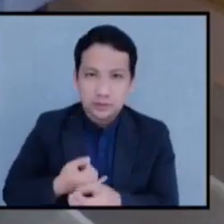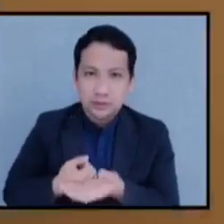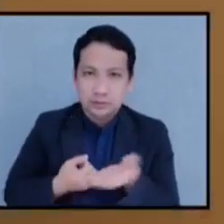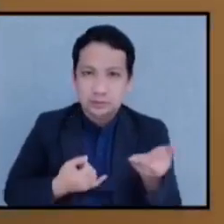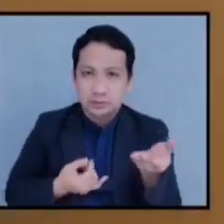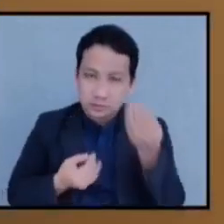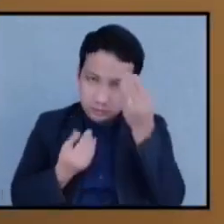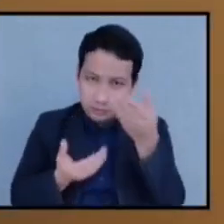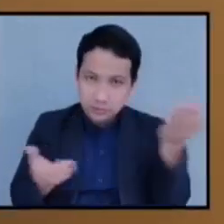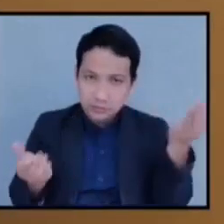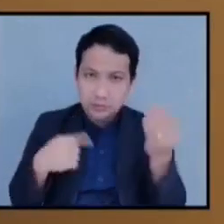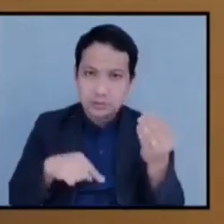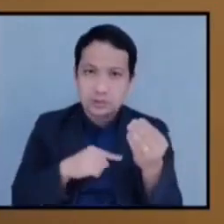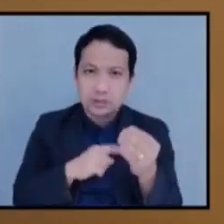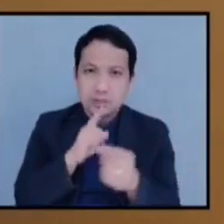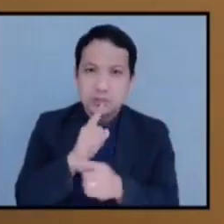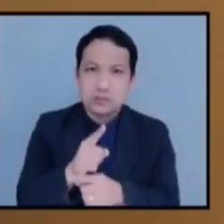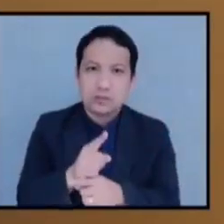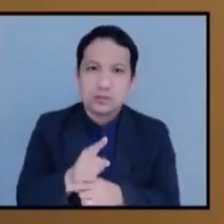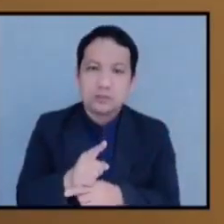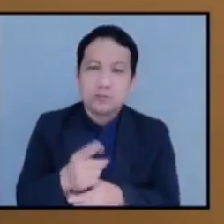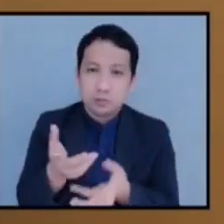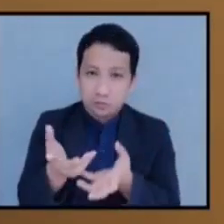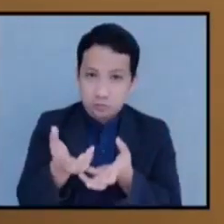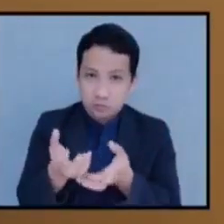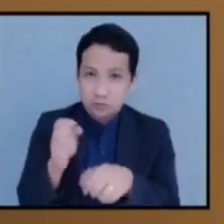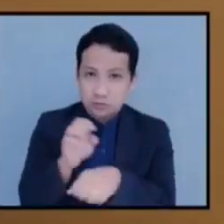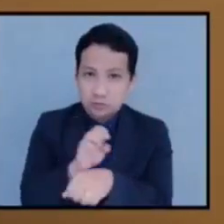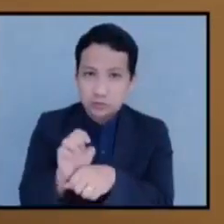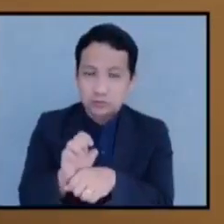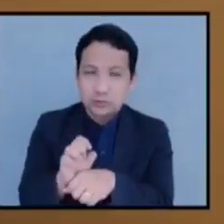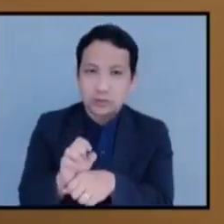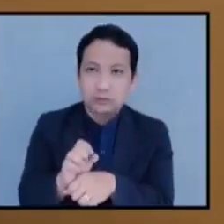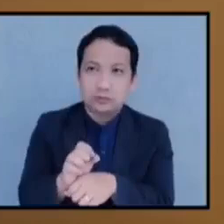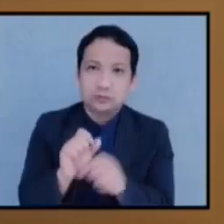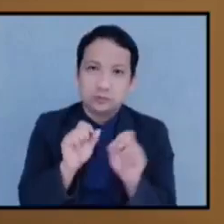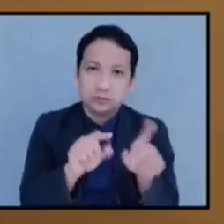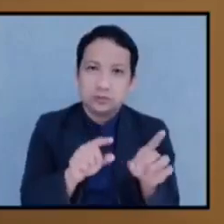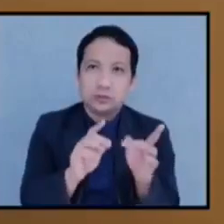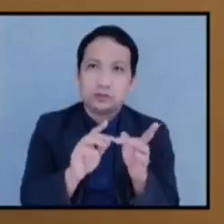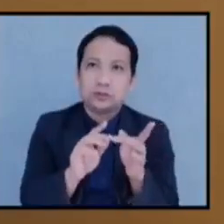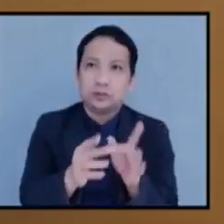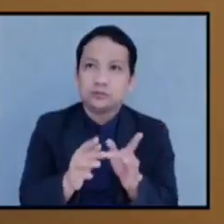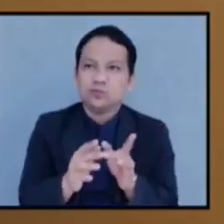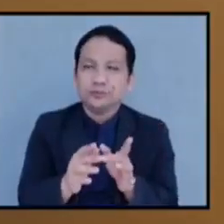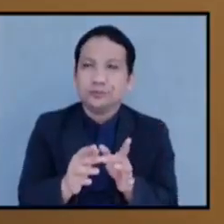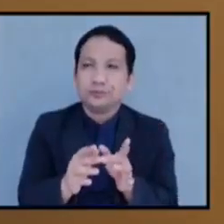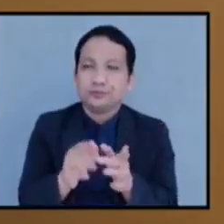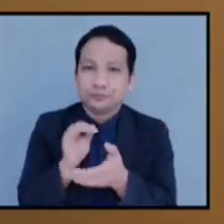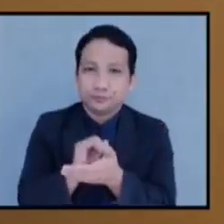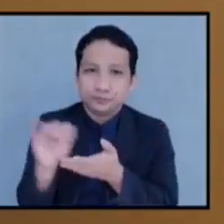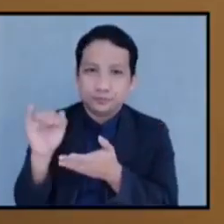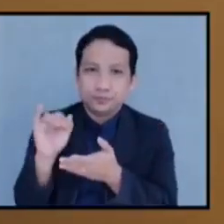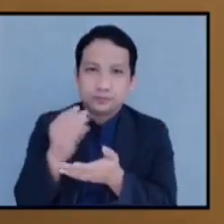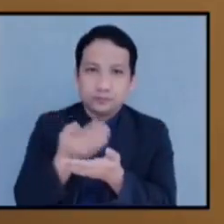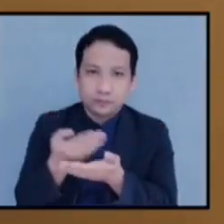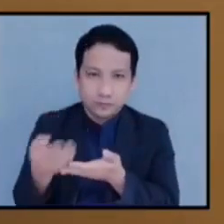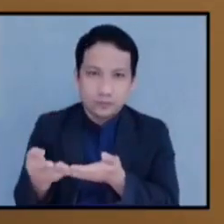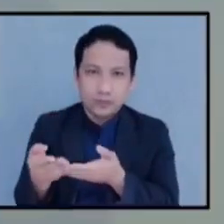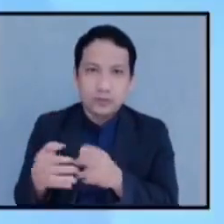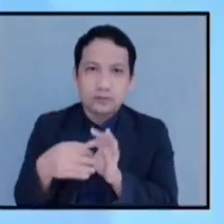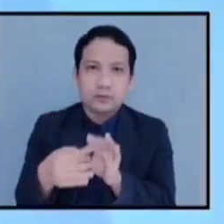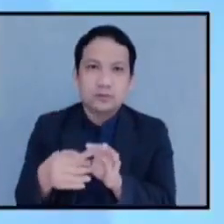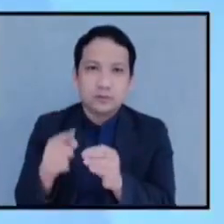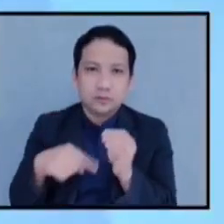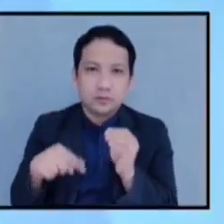yung ating mga aspiring entrepreneurs, our shoppers, our institutional buyers, and even